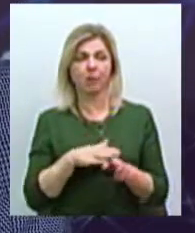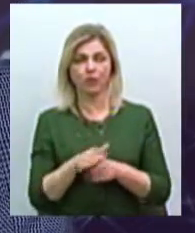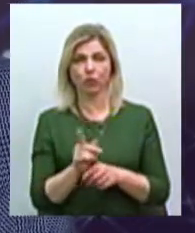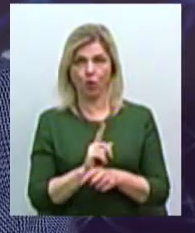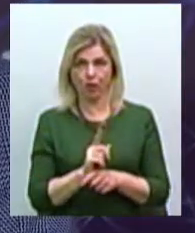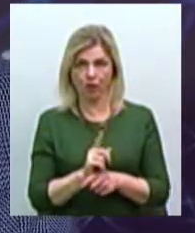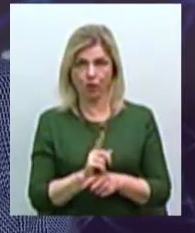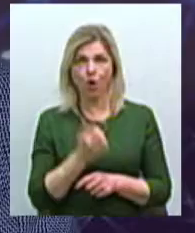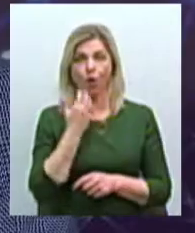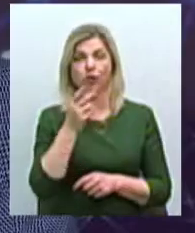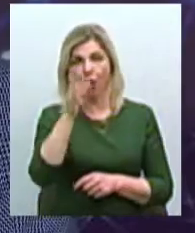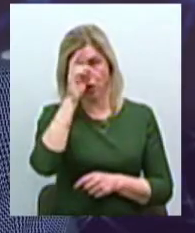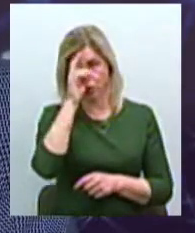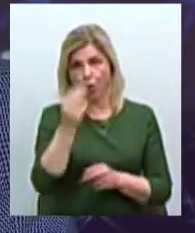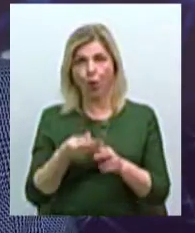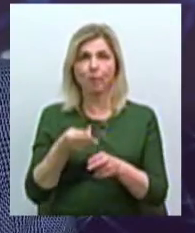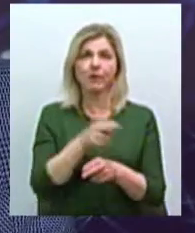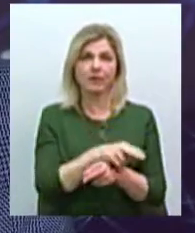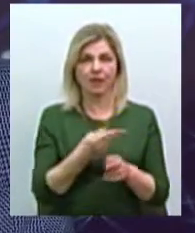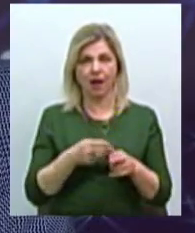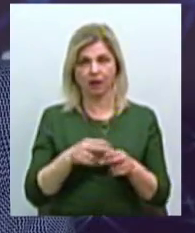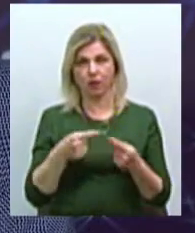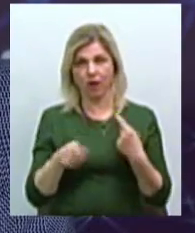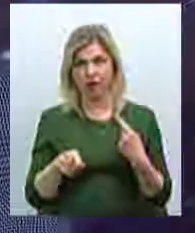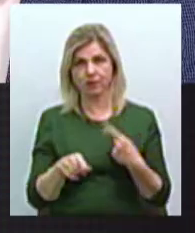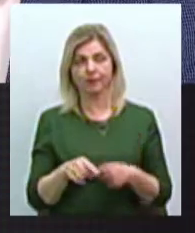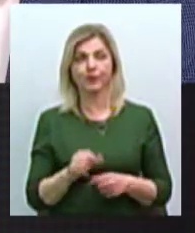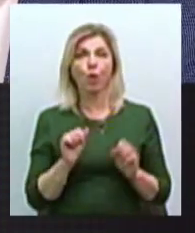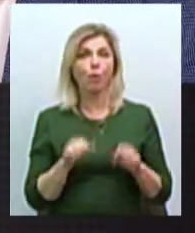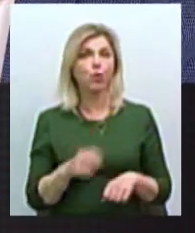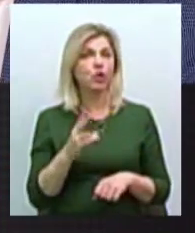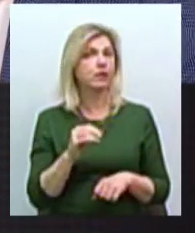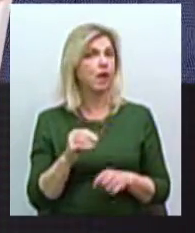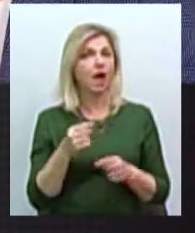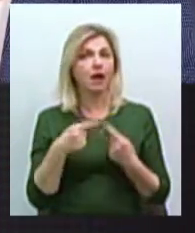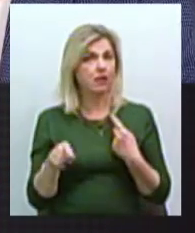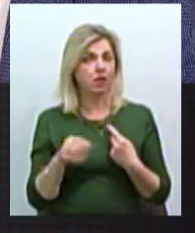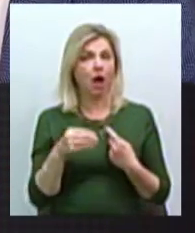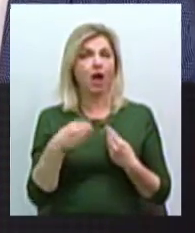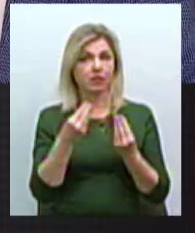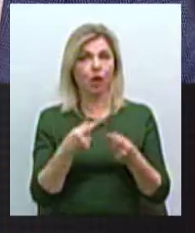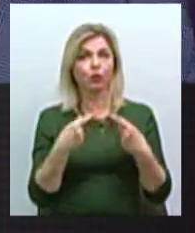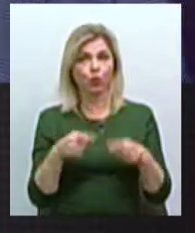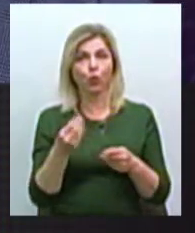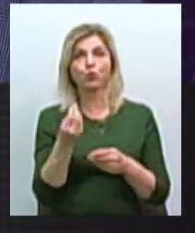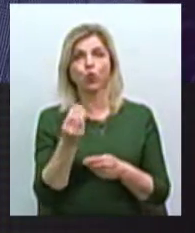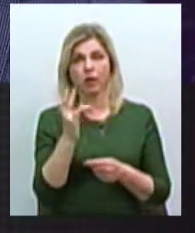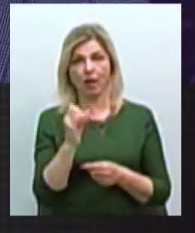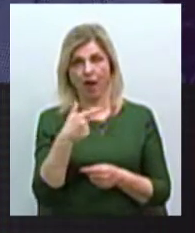нормально, когда государство компенсировало эту разницу. Может быть, не разницу, а сразу им дать другую стоимость на газ, и все, и не надо считать эти разницы?